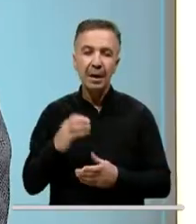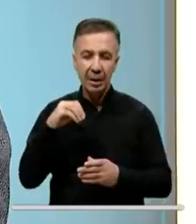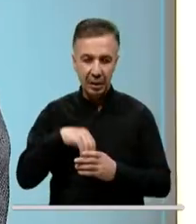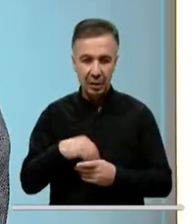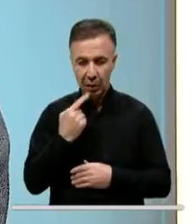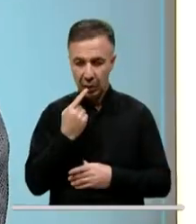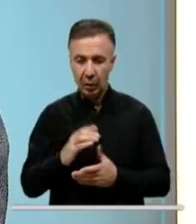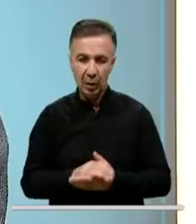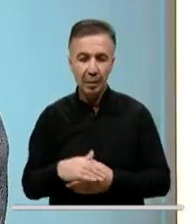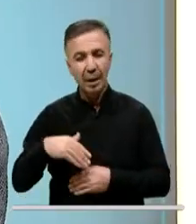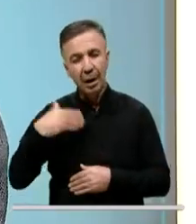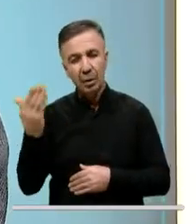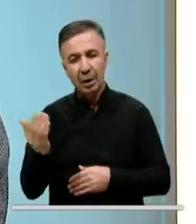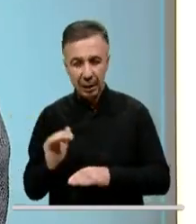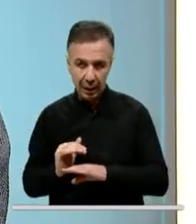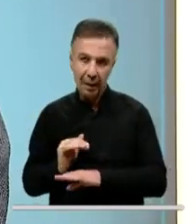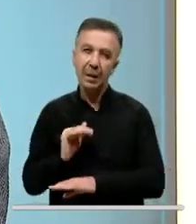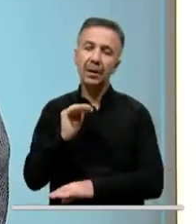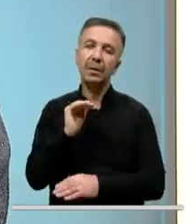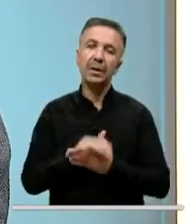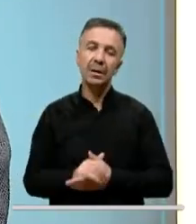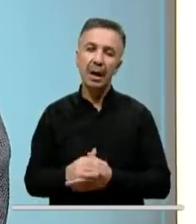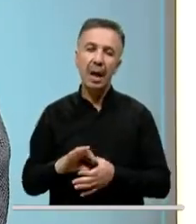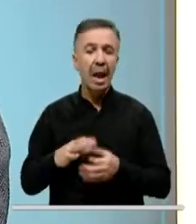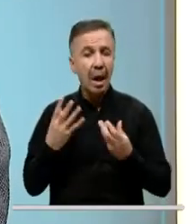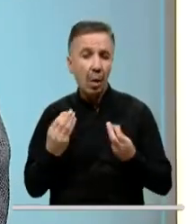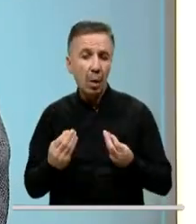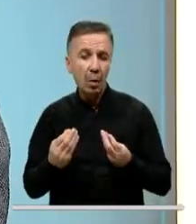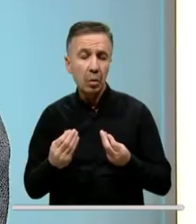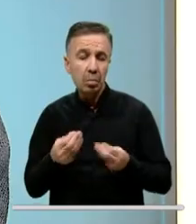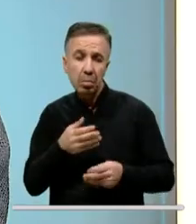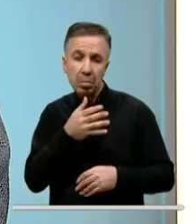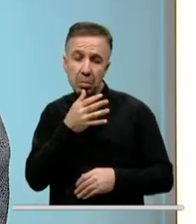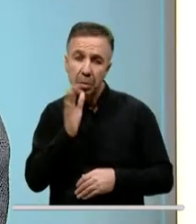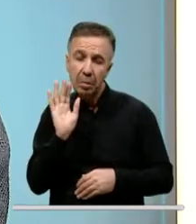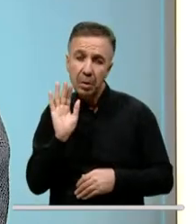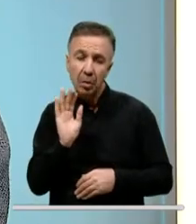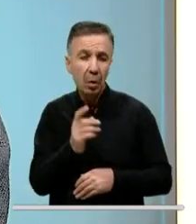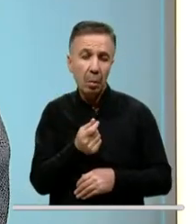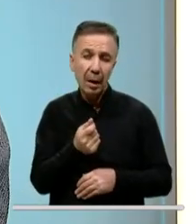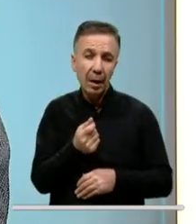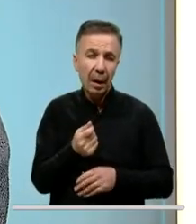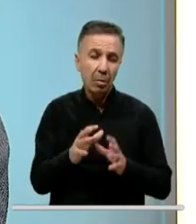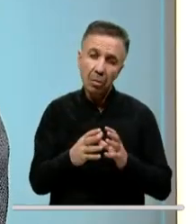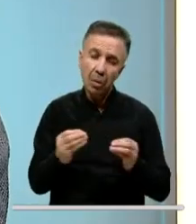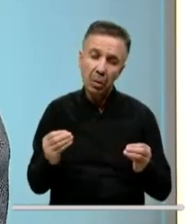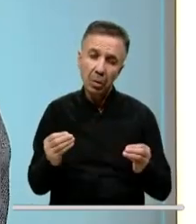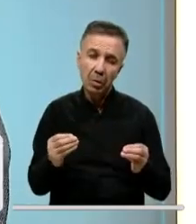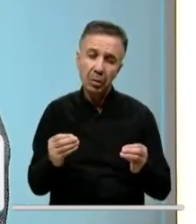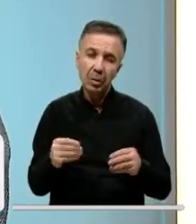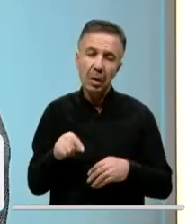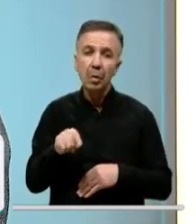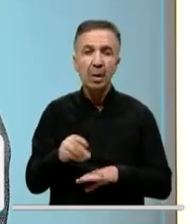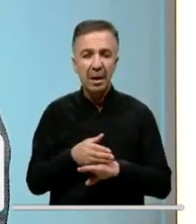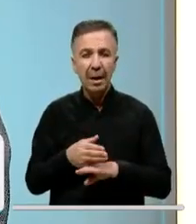istiyorum. Daha sonraki hayatımızda neler olur, neler biter, elimizden o imkan gidebilir. Onun için